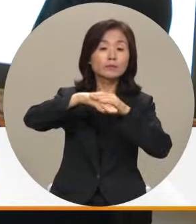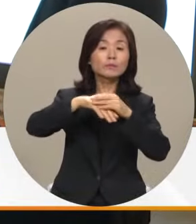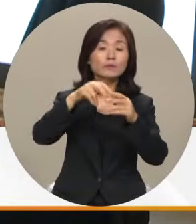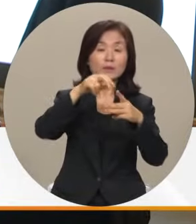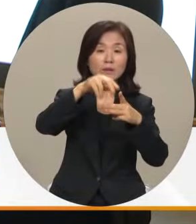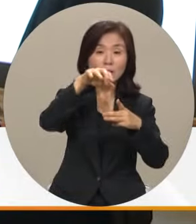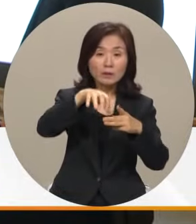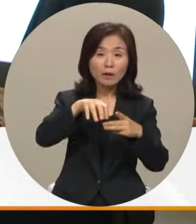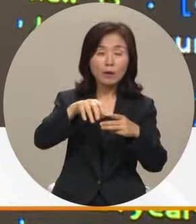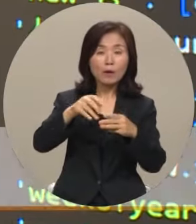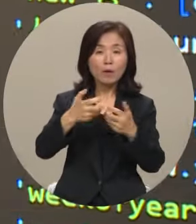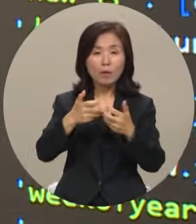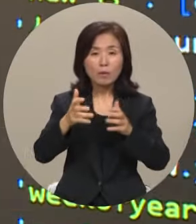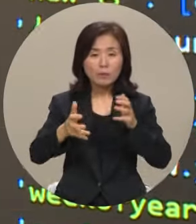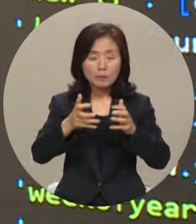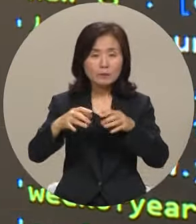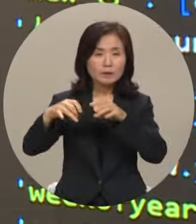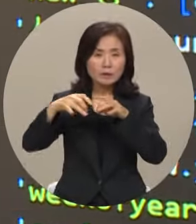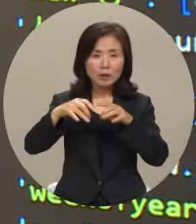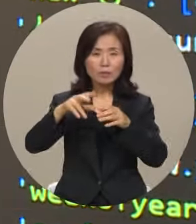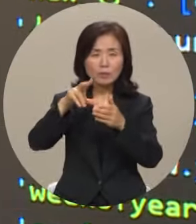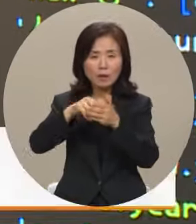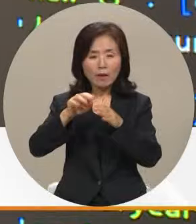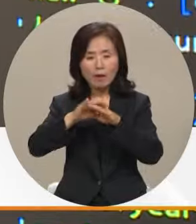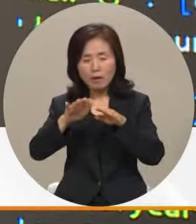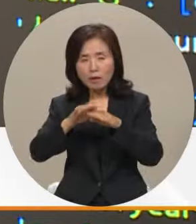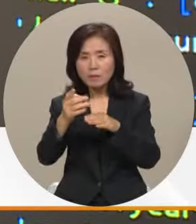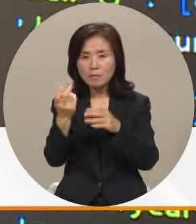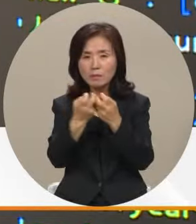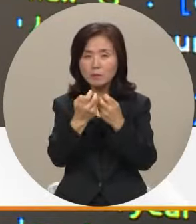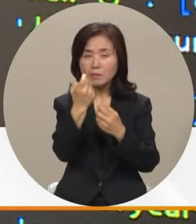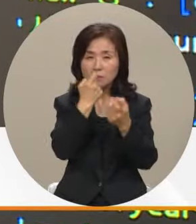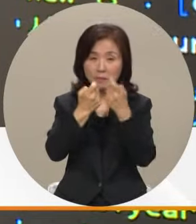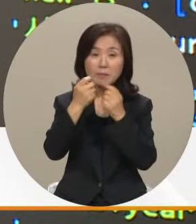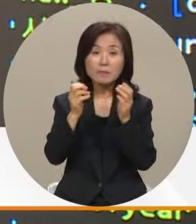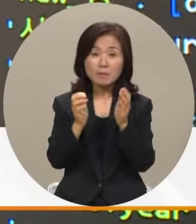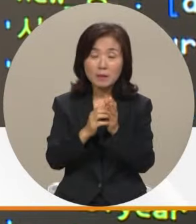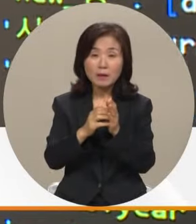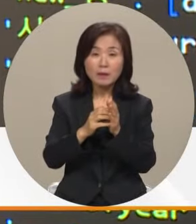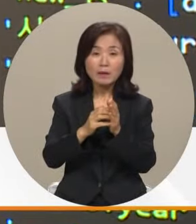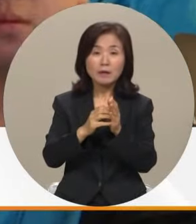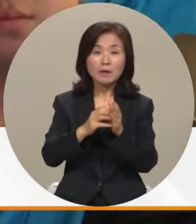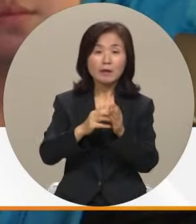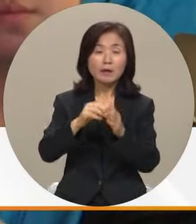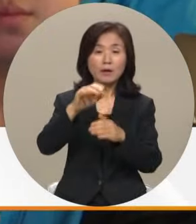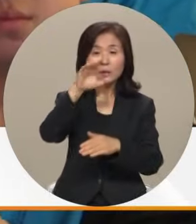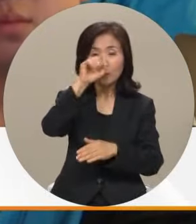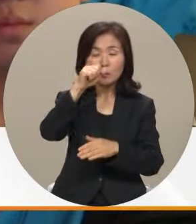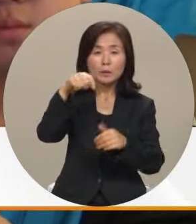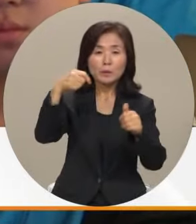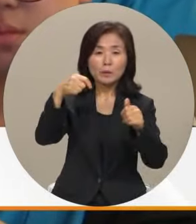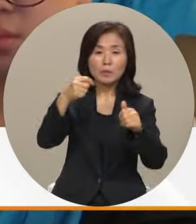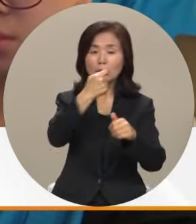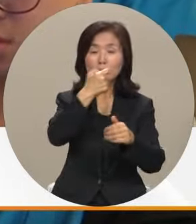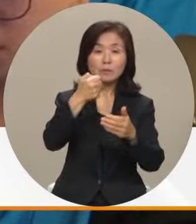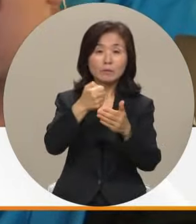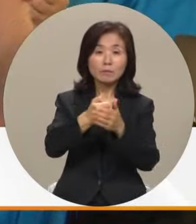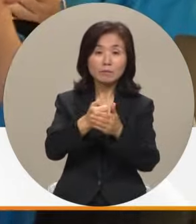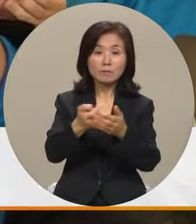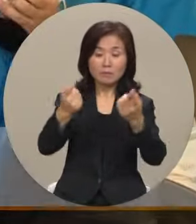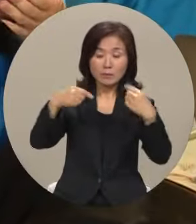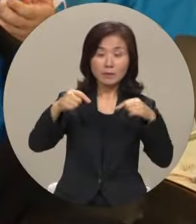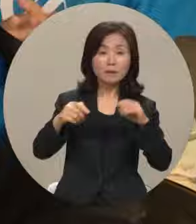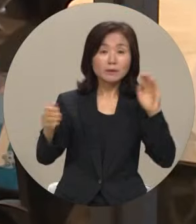해결 방법을 익혔습니다. 양질의 교육 기회가 보장되면서 참가 학생 규모도 전년도에 비해 3배로